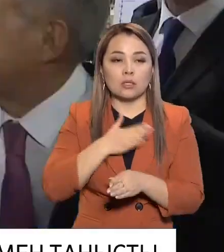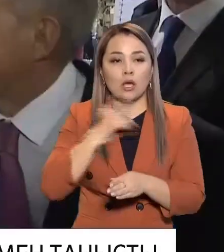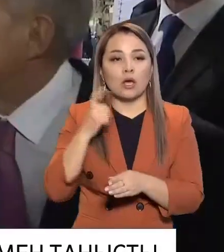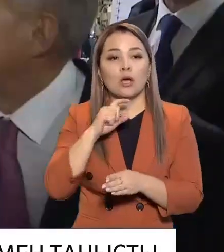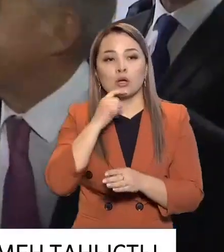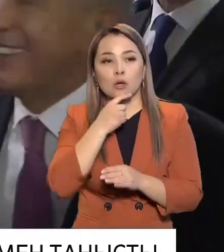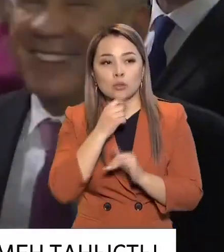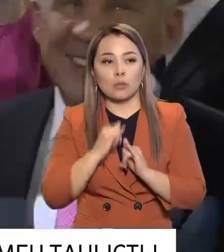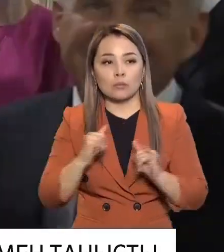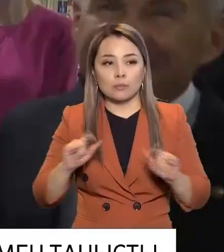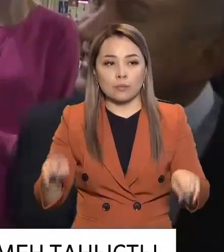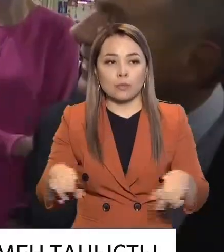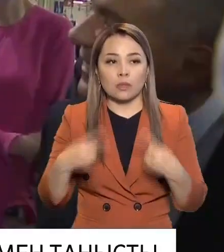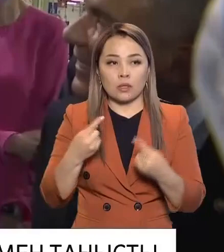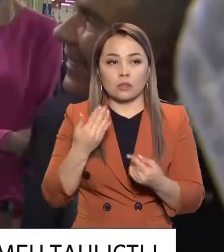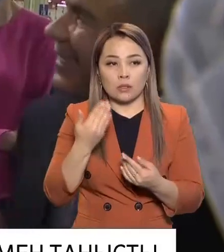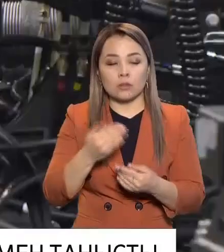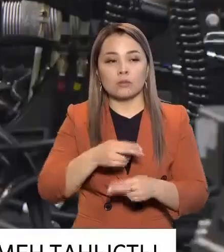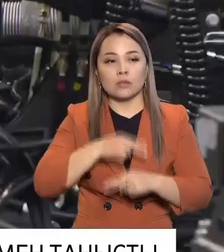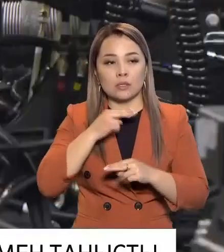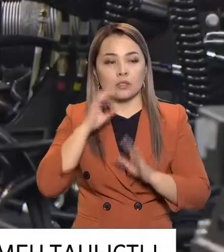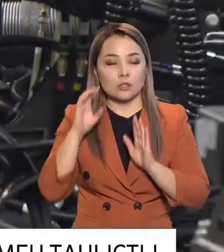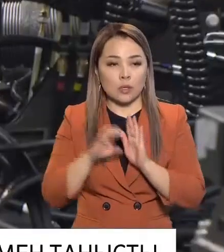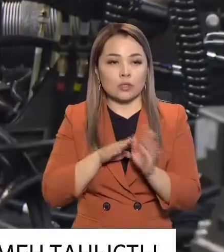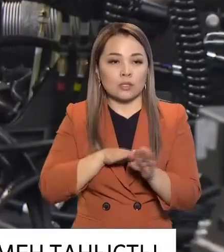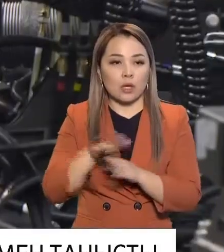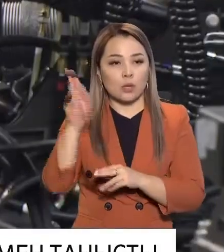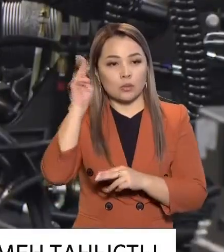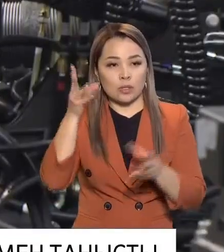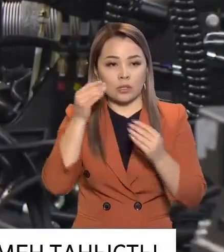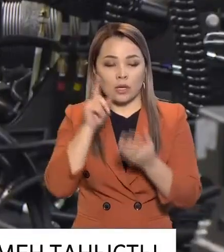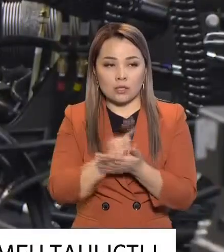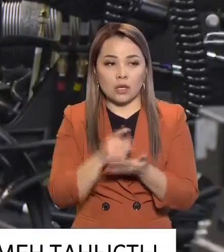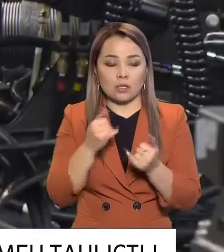экономики. Жақсы мамандар болыңыздар. КамАЗдықтар тек